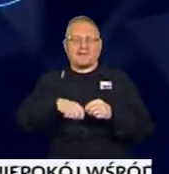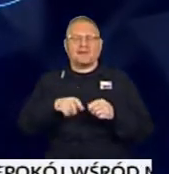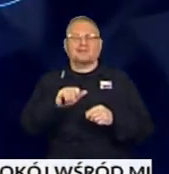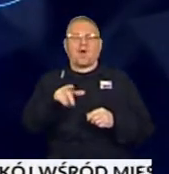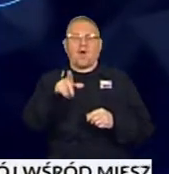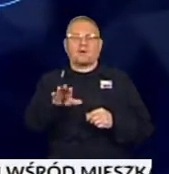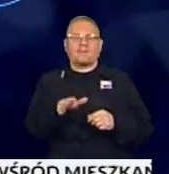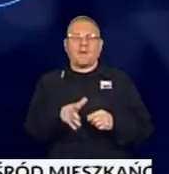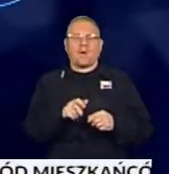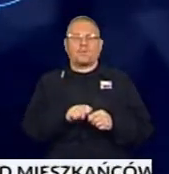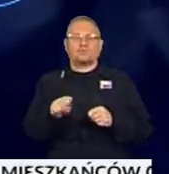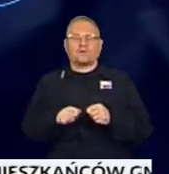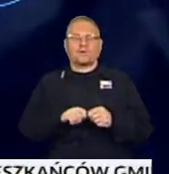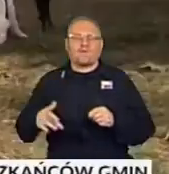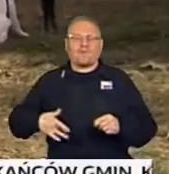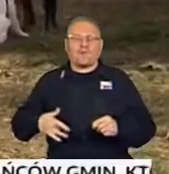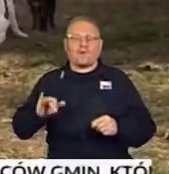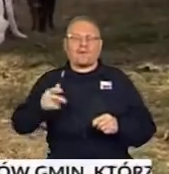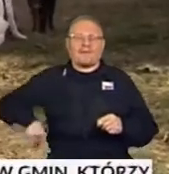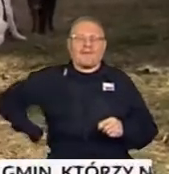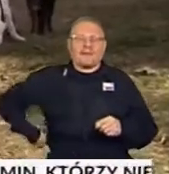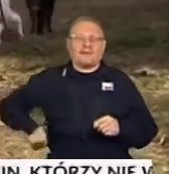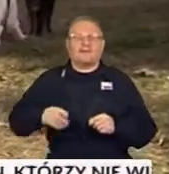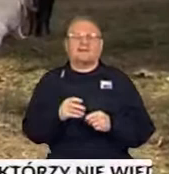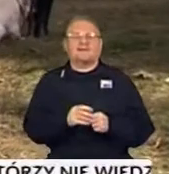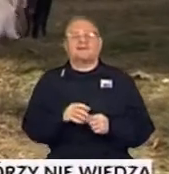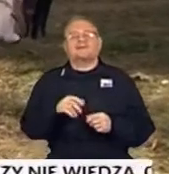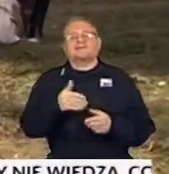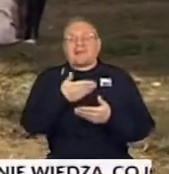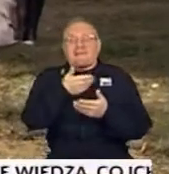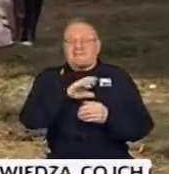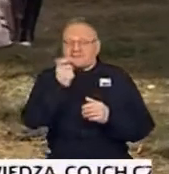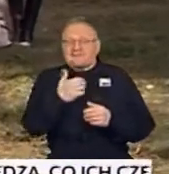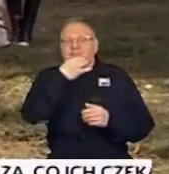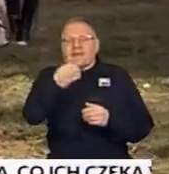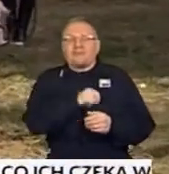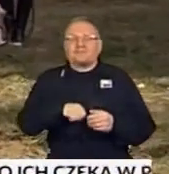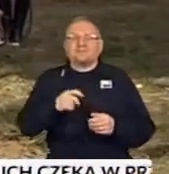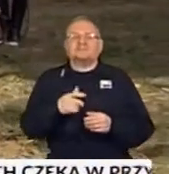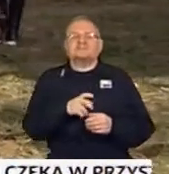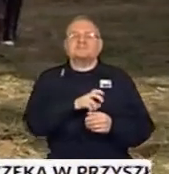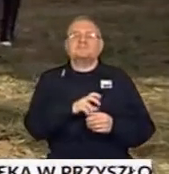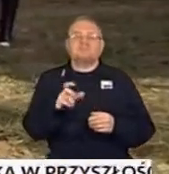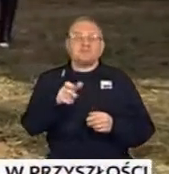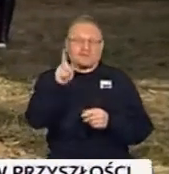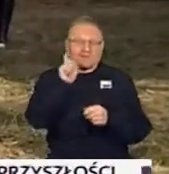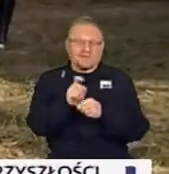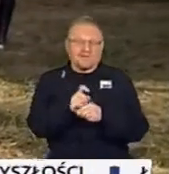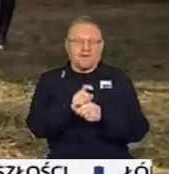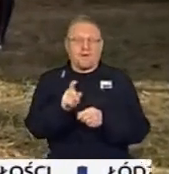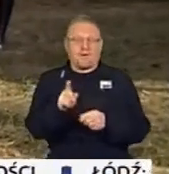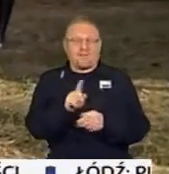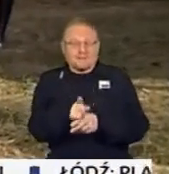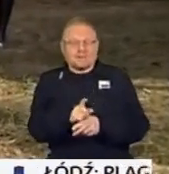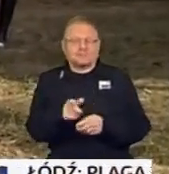się, że on ma koszmarnie uszkodzoną wątrobę i nerki. Wszyscy zadają sobie pytanie, czym są trute zwierzęta? Czy to preparat przeciwko myszom i